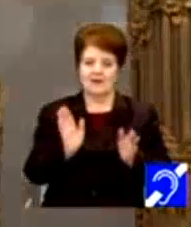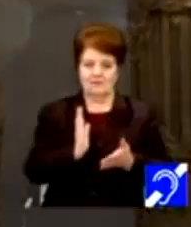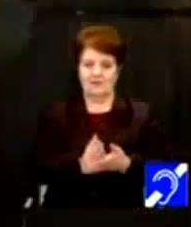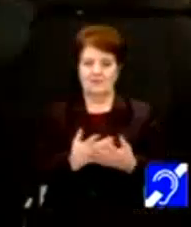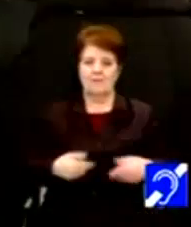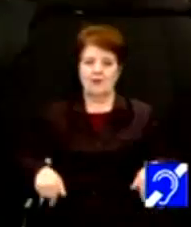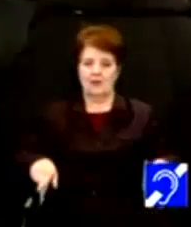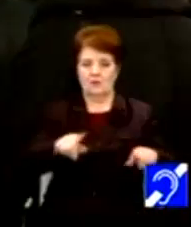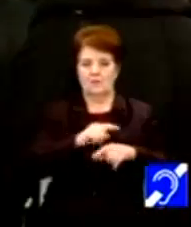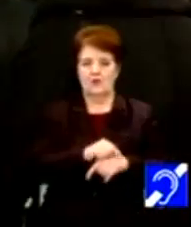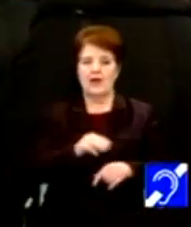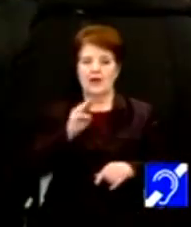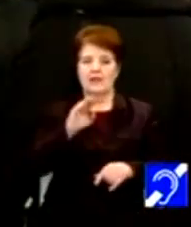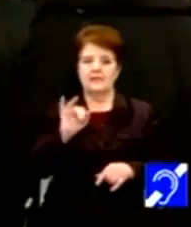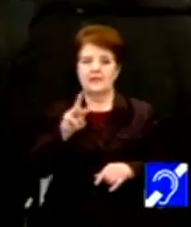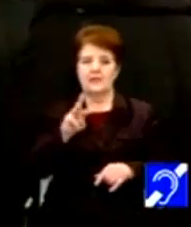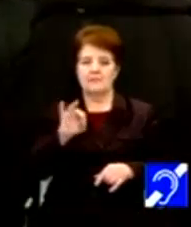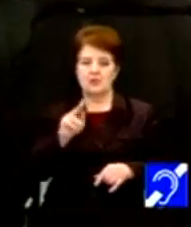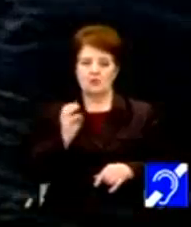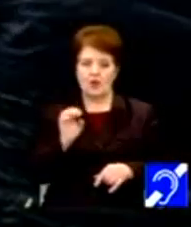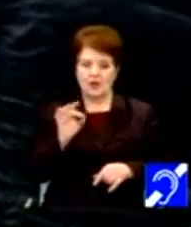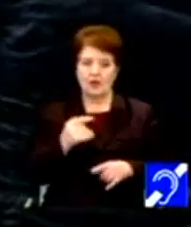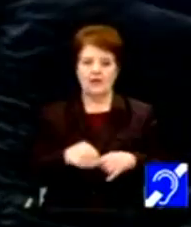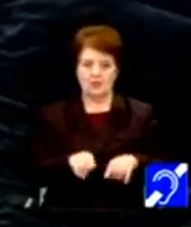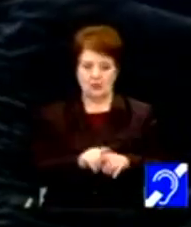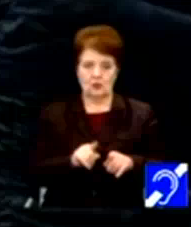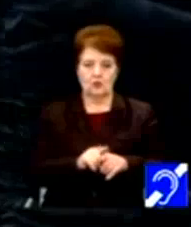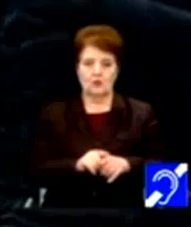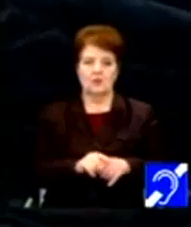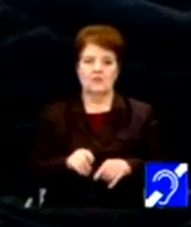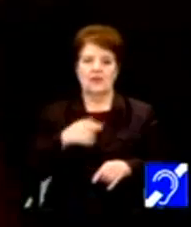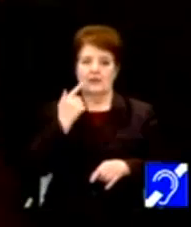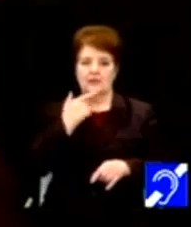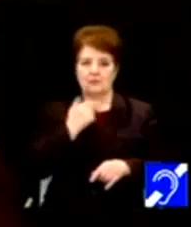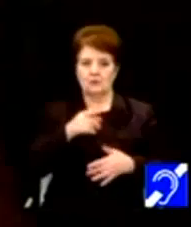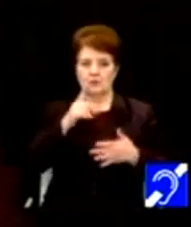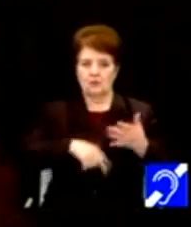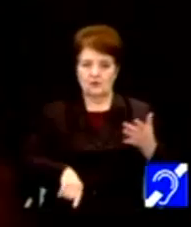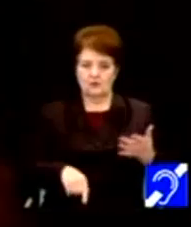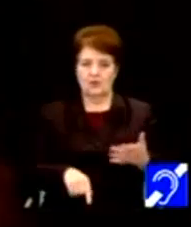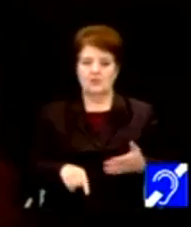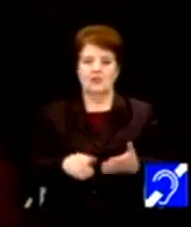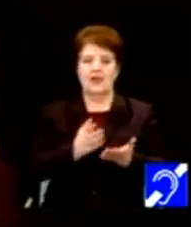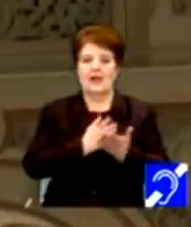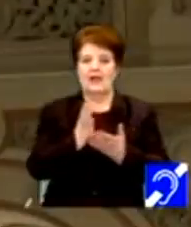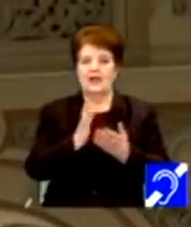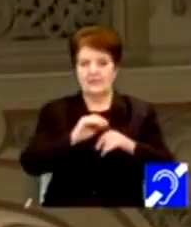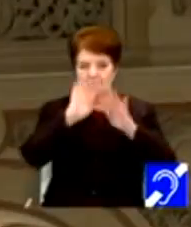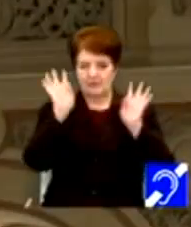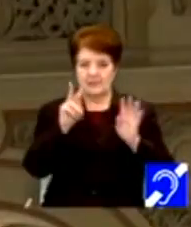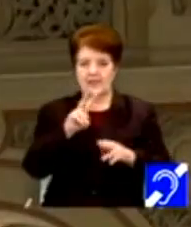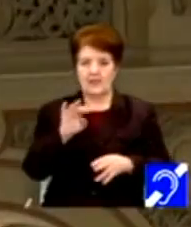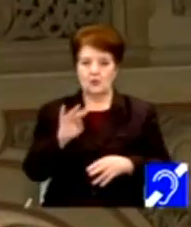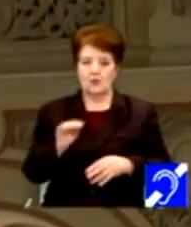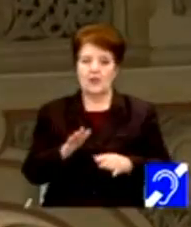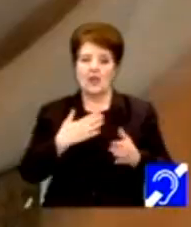nostru. Și la Timișoara, la Catedrala Mitropolitană, înalt preasfințitul Selejan le-a spus credincioșilor la Sfânta Liturghie să împartă